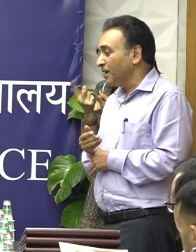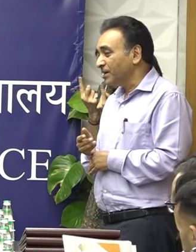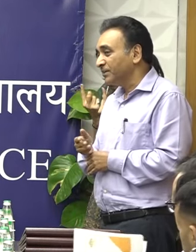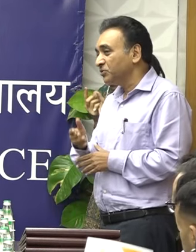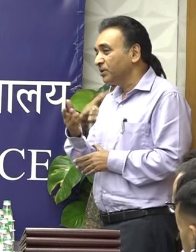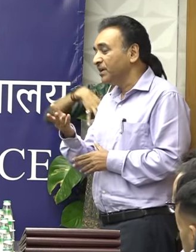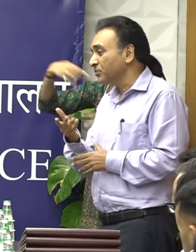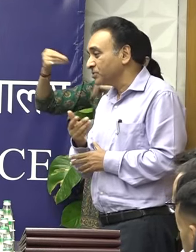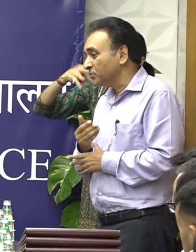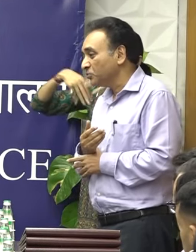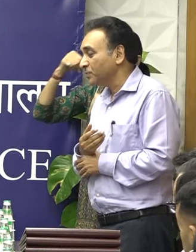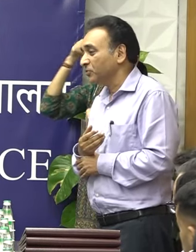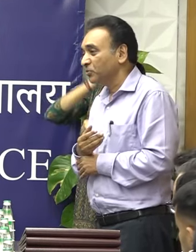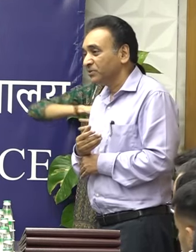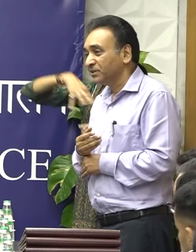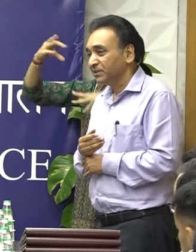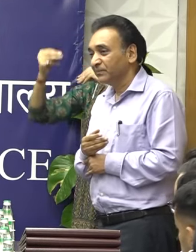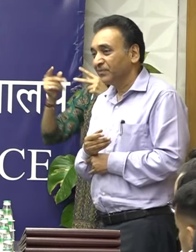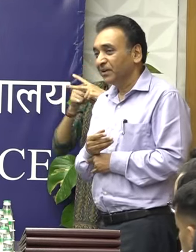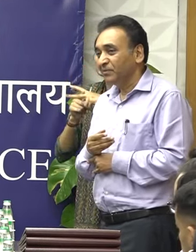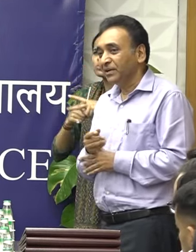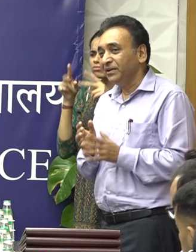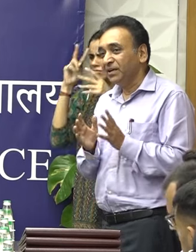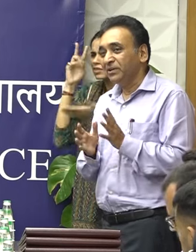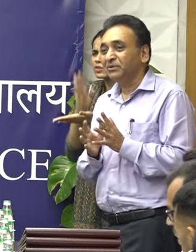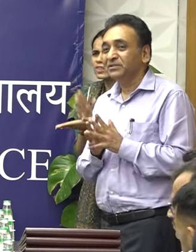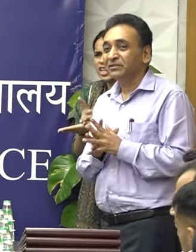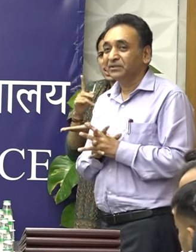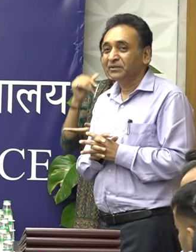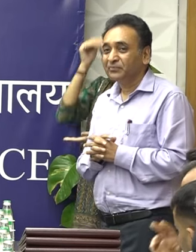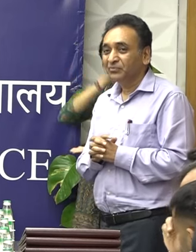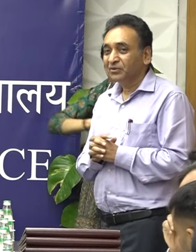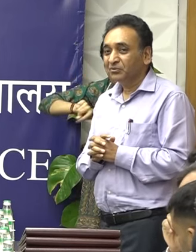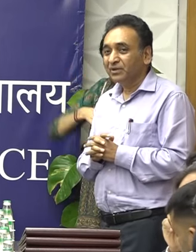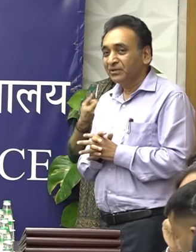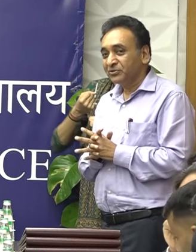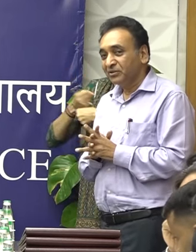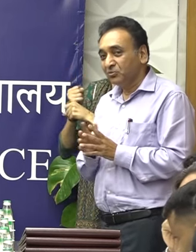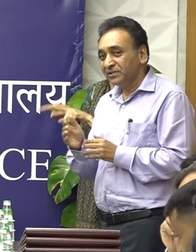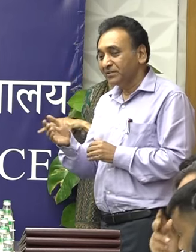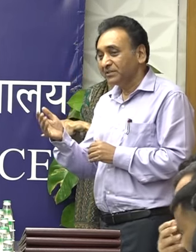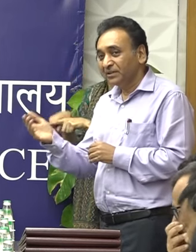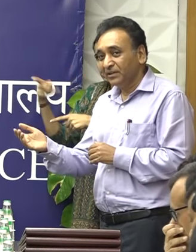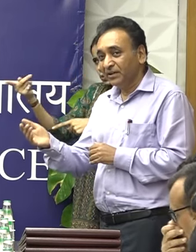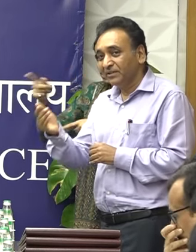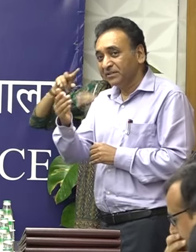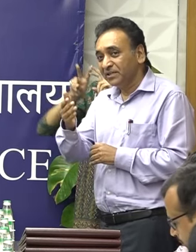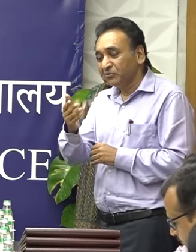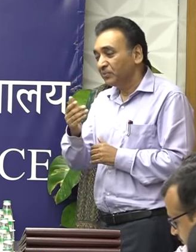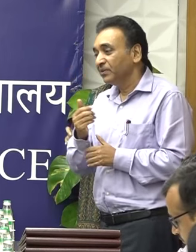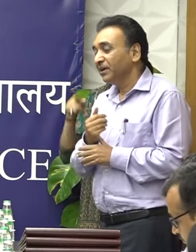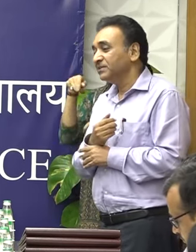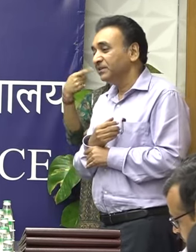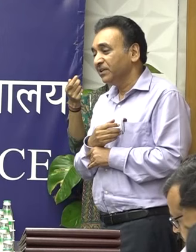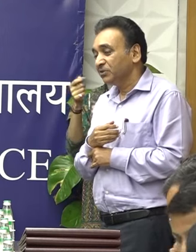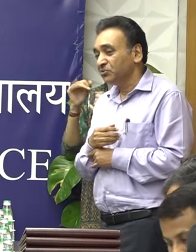हम बाहर के देशों के डायग्नोस्टिक टूल्स पे क्यों भरोसा करें, हम क्या इंडिया में नहीं बना सकते क्या? तो डायग्नोस्टिक टूल्स हैं सर, ये हैं एक्सचेंज है,